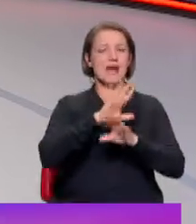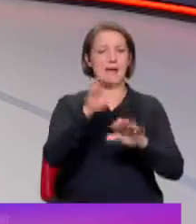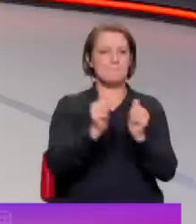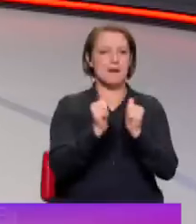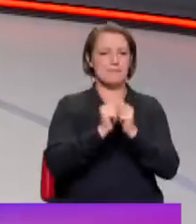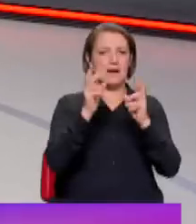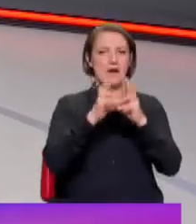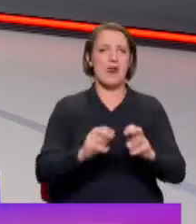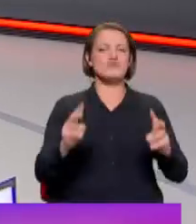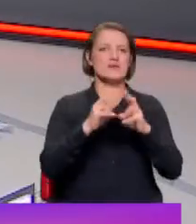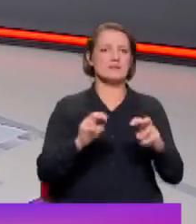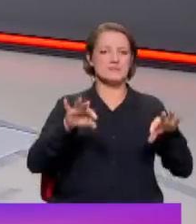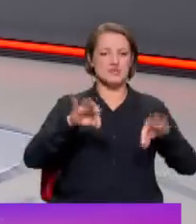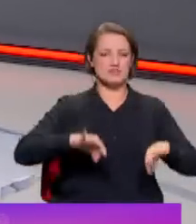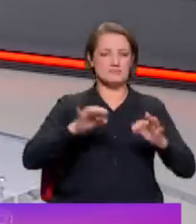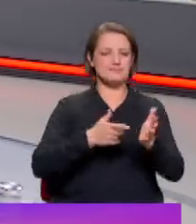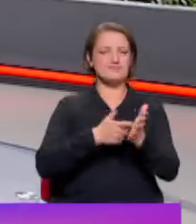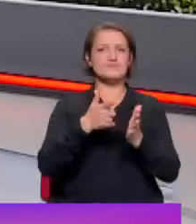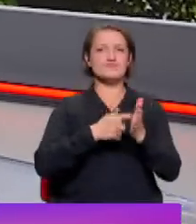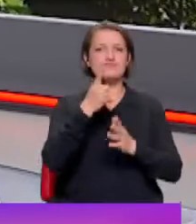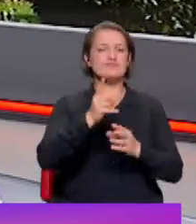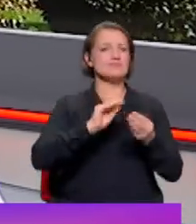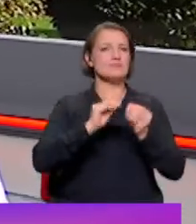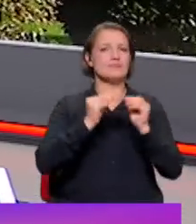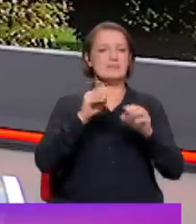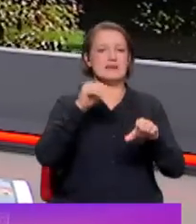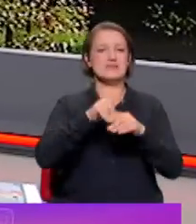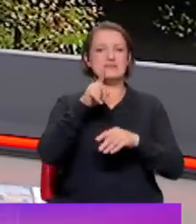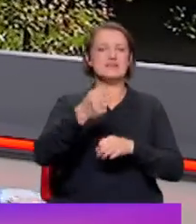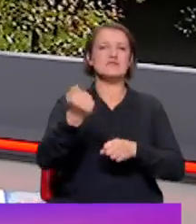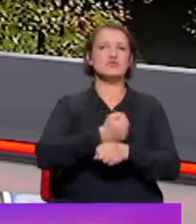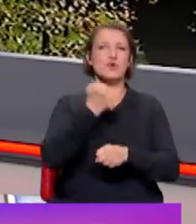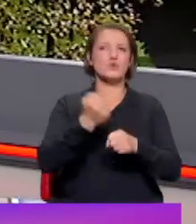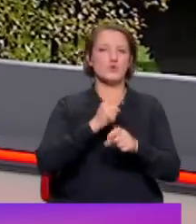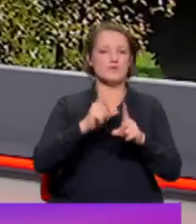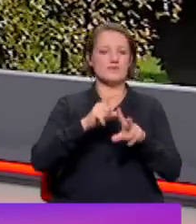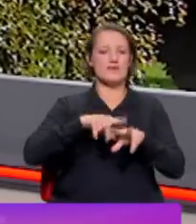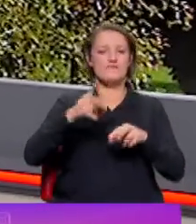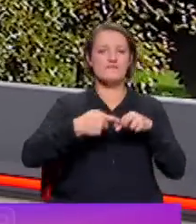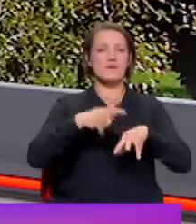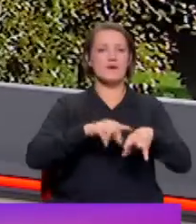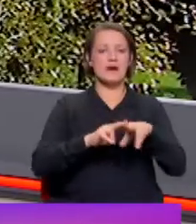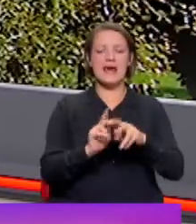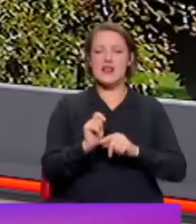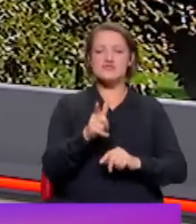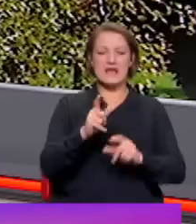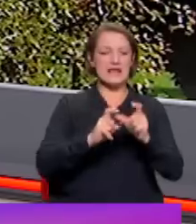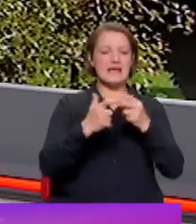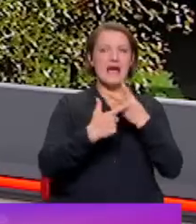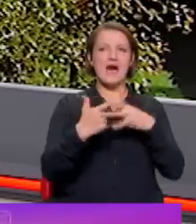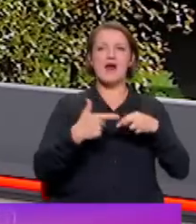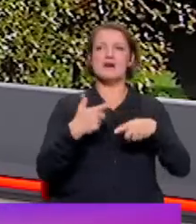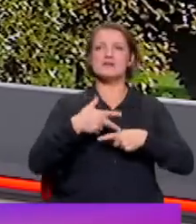beraber araştıralım şimdi çiftçinin bir sorunu için sizi Zonguldak Devrek ilçesine bağlı Gerze köyüne